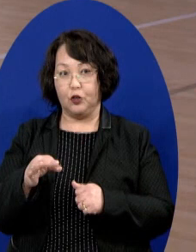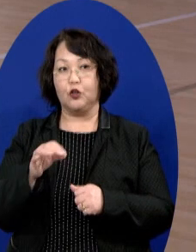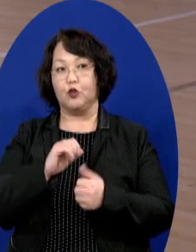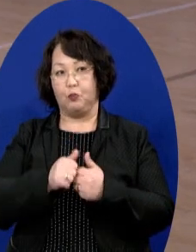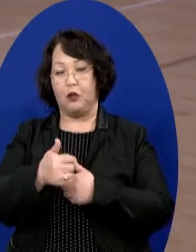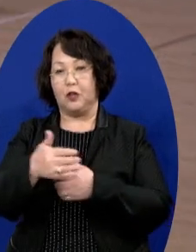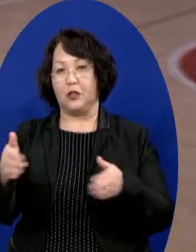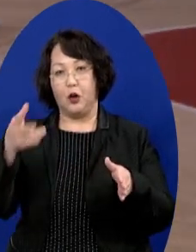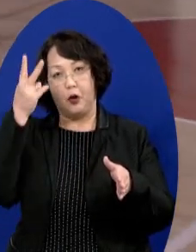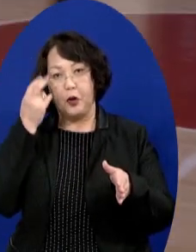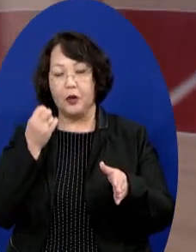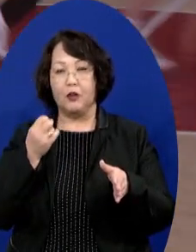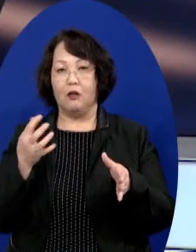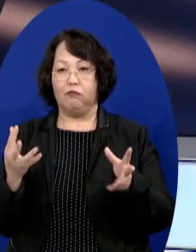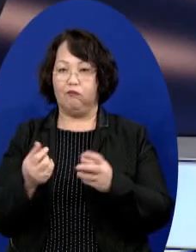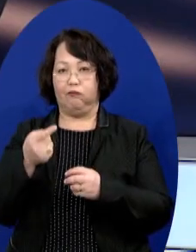аваргуудаа тодруулна.